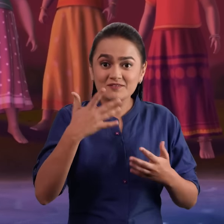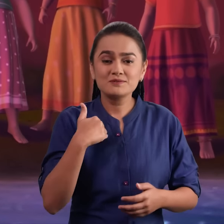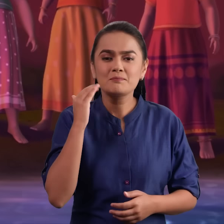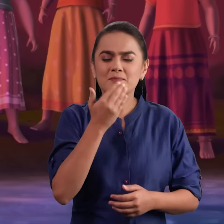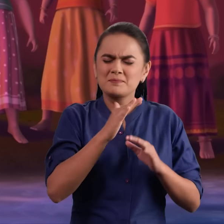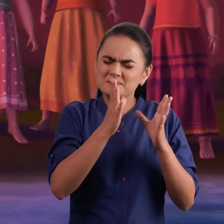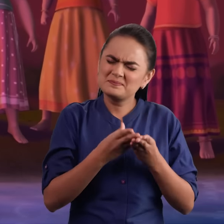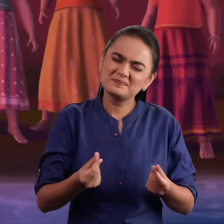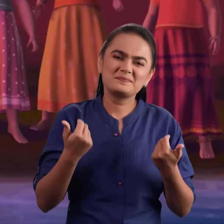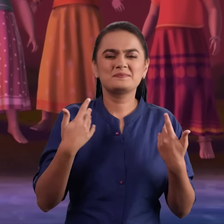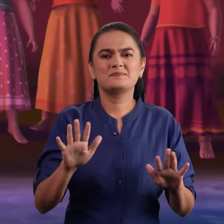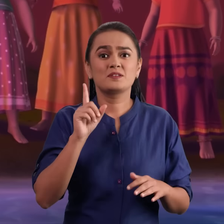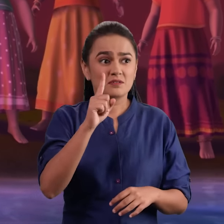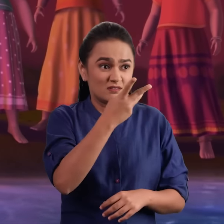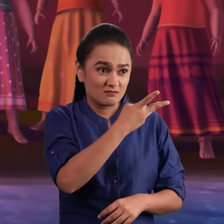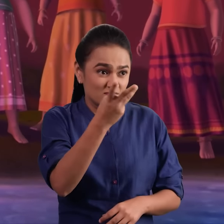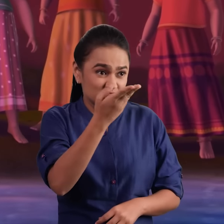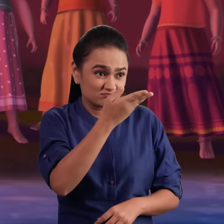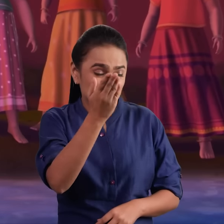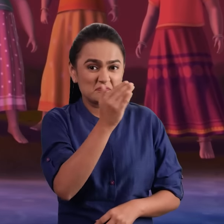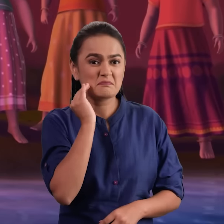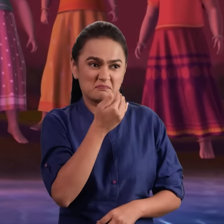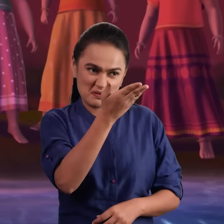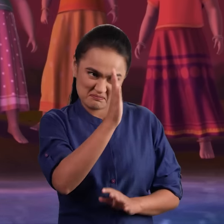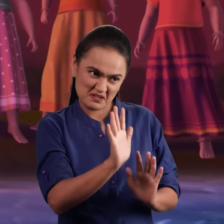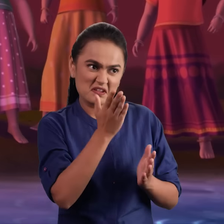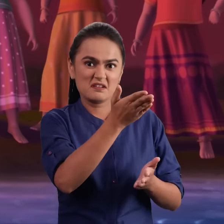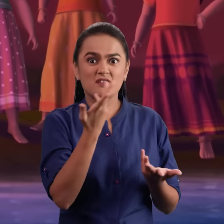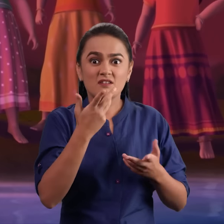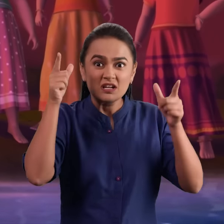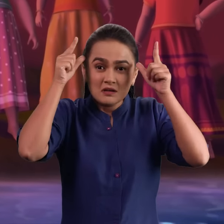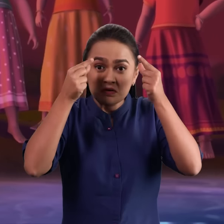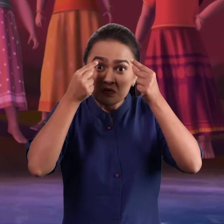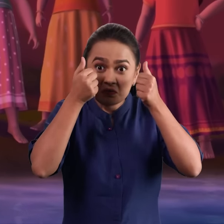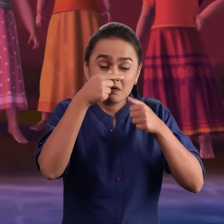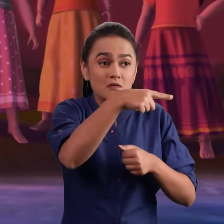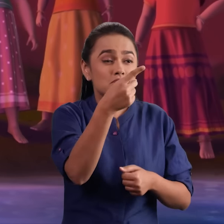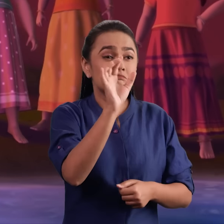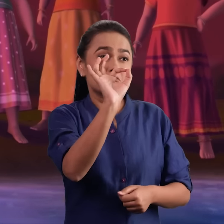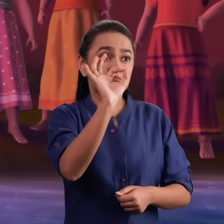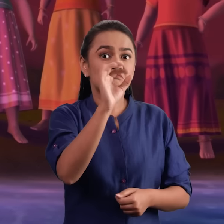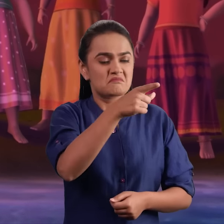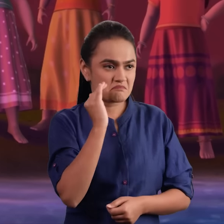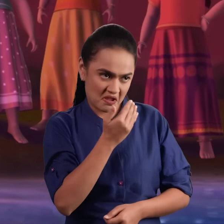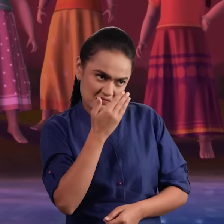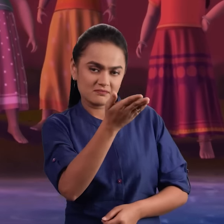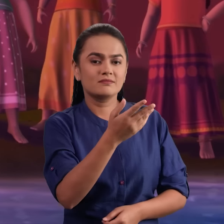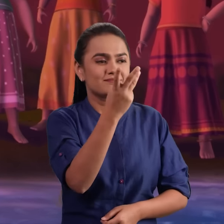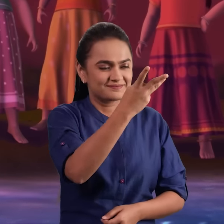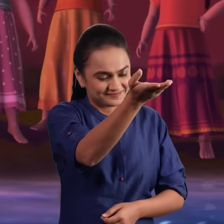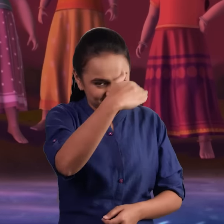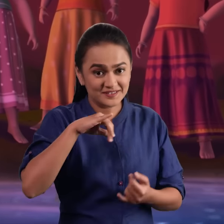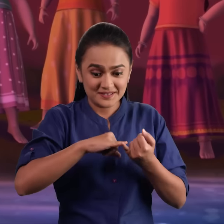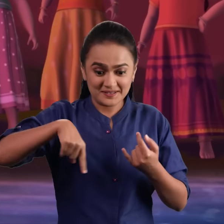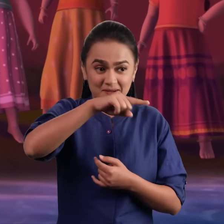मेरे समस्त पाप धुल गए हैं। पर तुम तीनों पाप की भागी बन गई हो, राक्षस अरिष्टासुर का पक्ष लेकर।